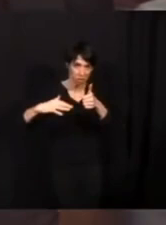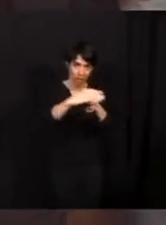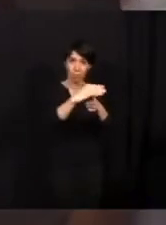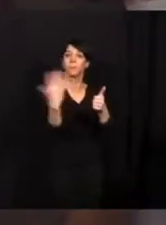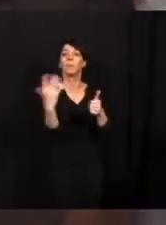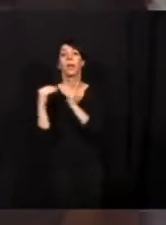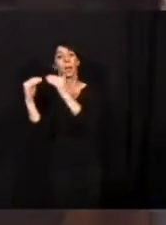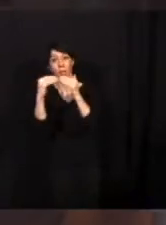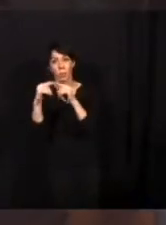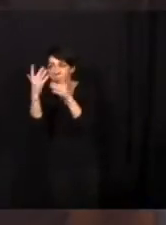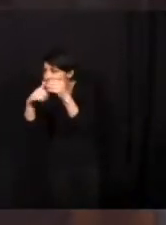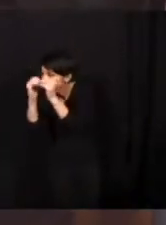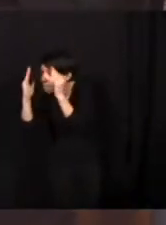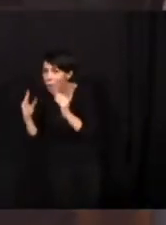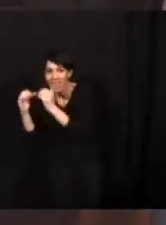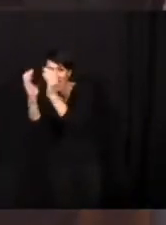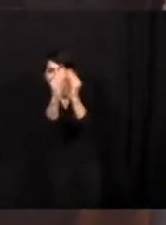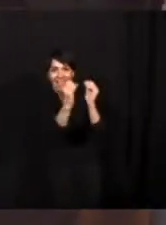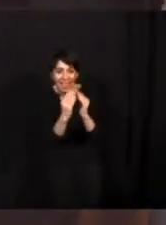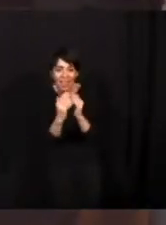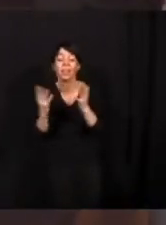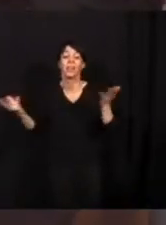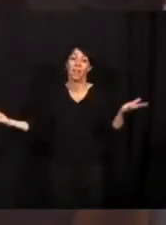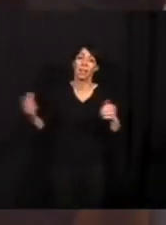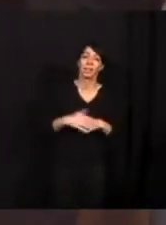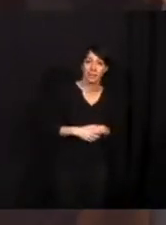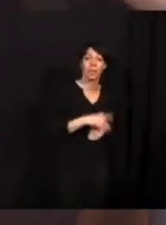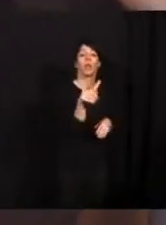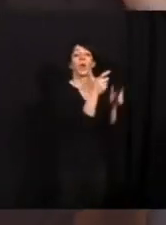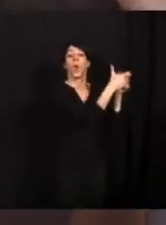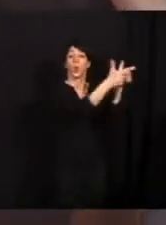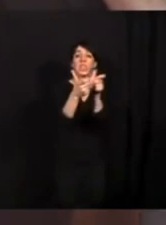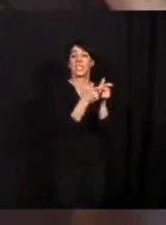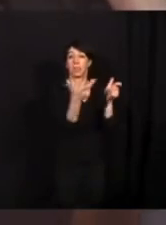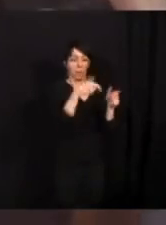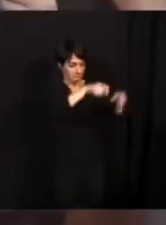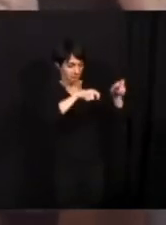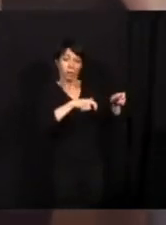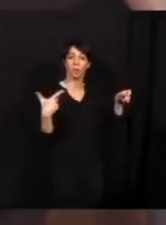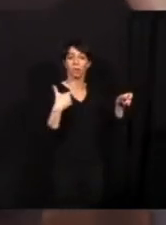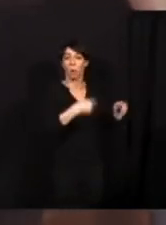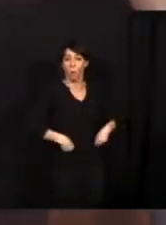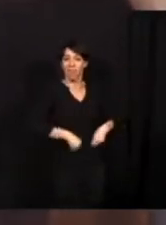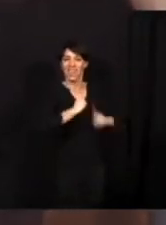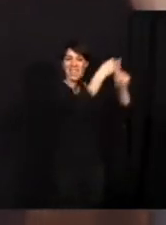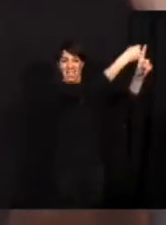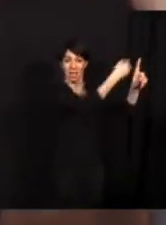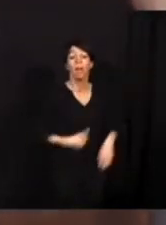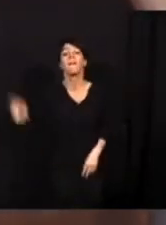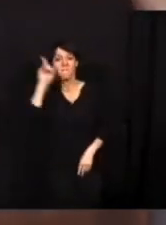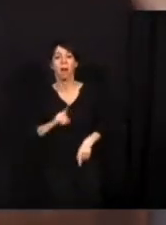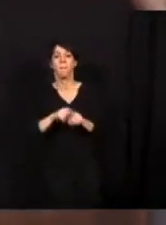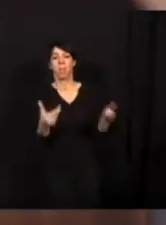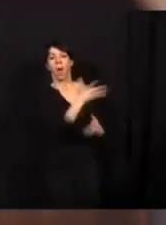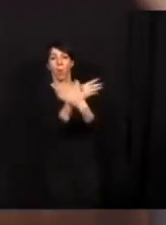foyer. L'usine est aux prolétaires ce que la famille est aux femmes. La crise sanitaire a révélé au grand jour le rôle primordial des